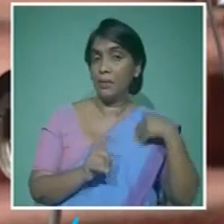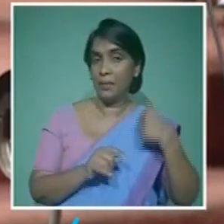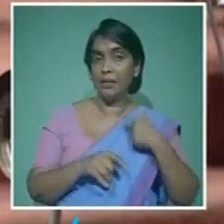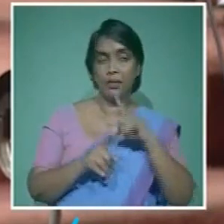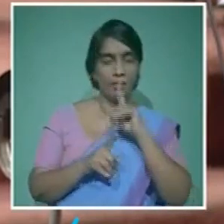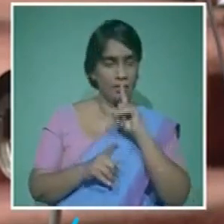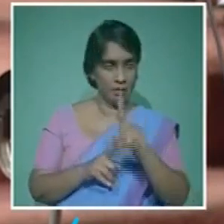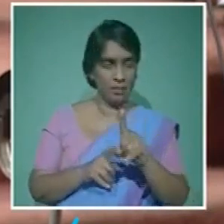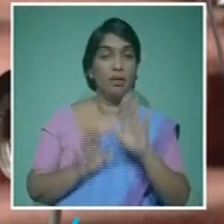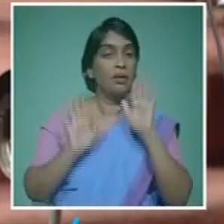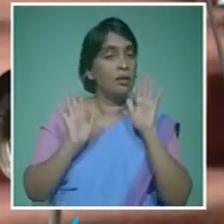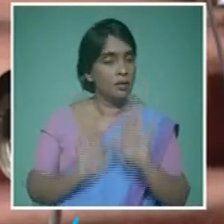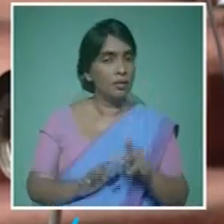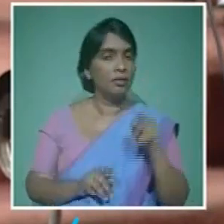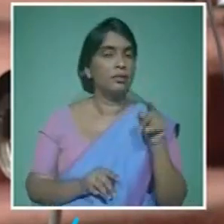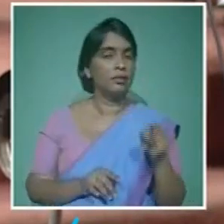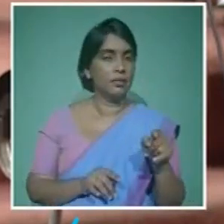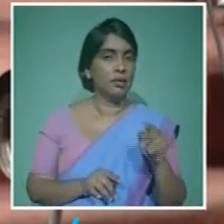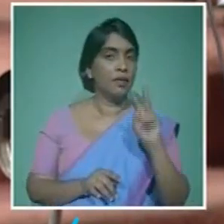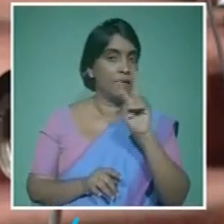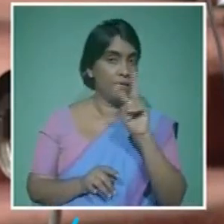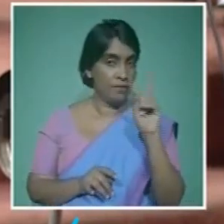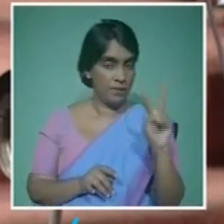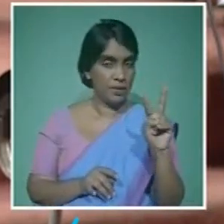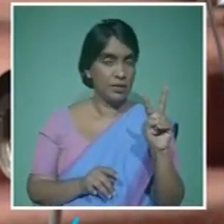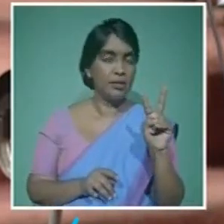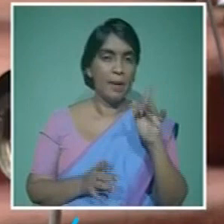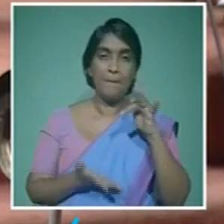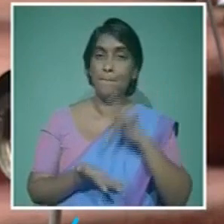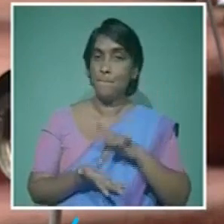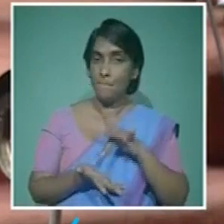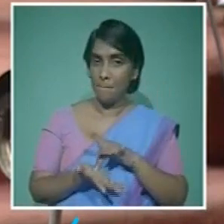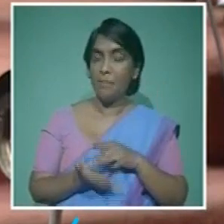ஆனால் 2022 நடுப்பகுதியிலே அது